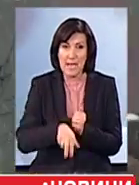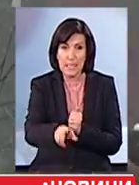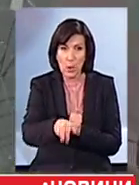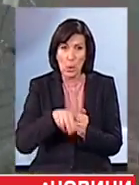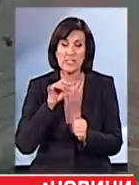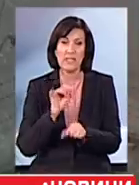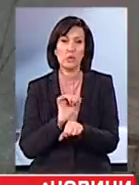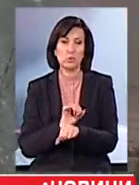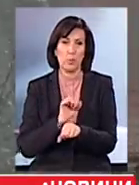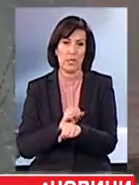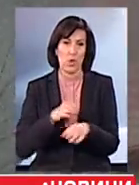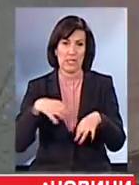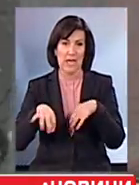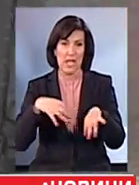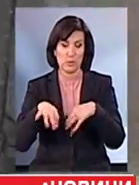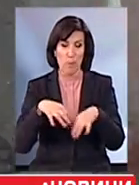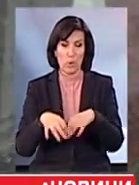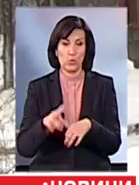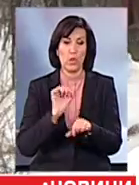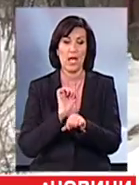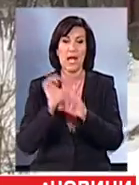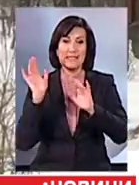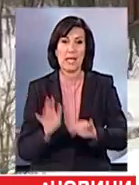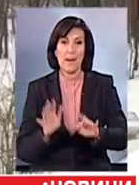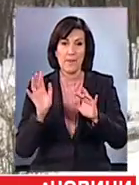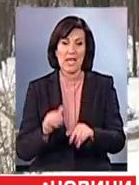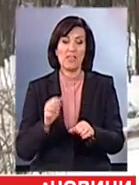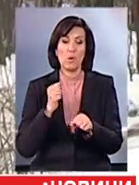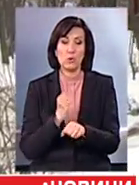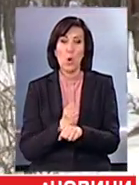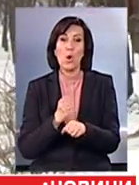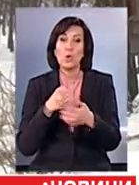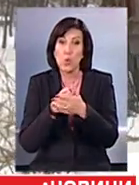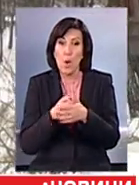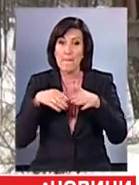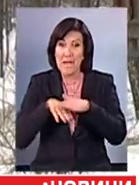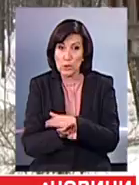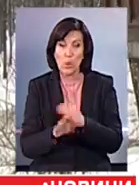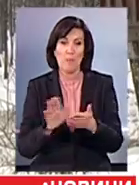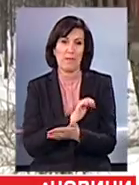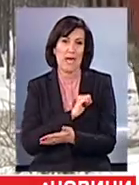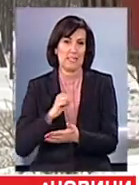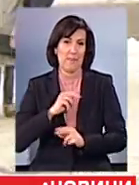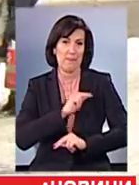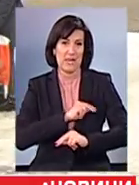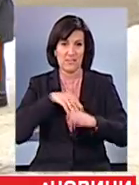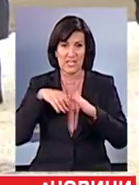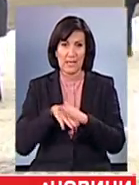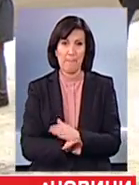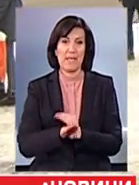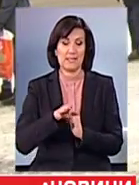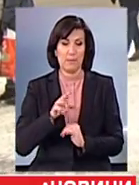зупинок громадського транспорту. Замети на входах до станції метро прибирали самі працівники підземки. Щоб не